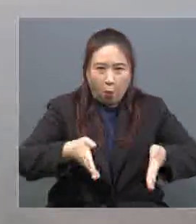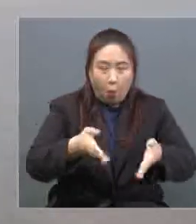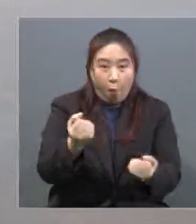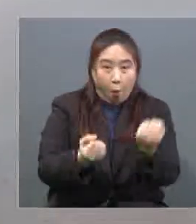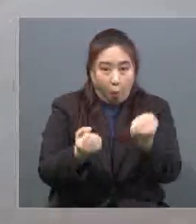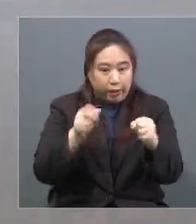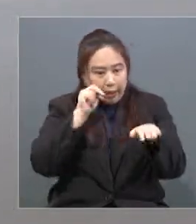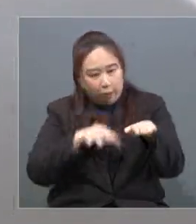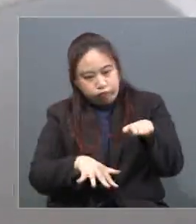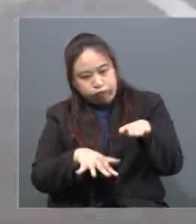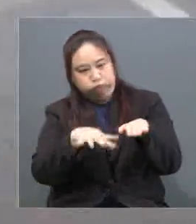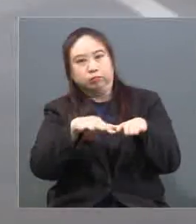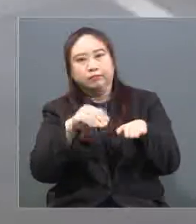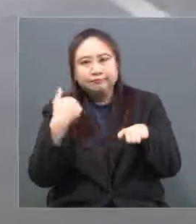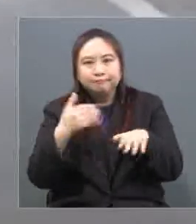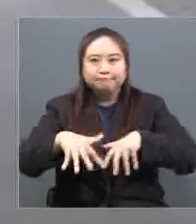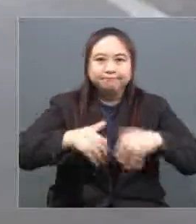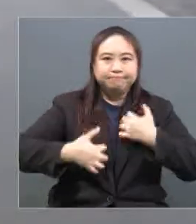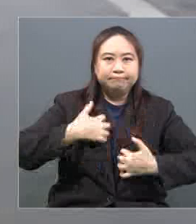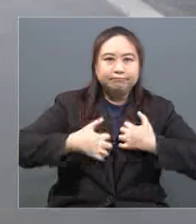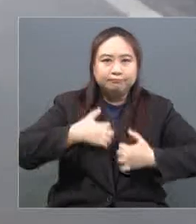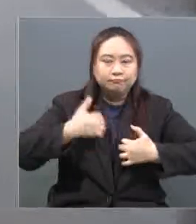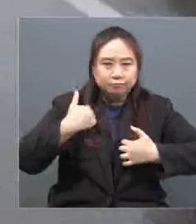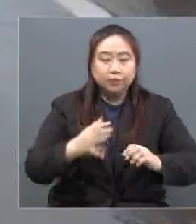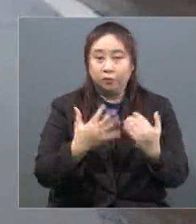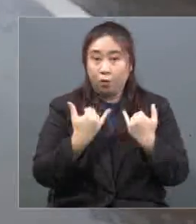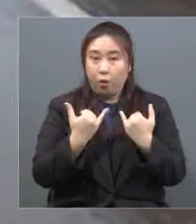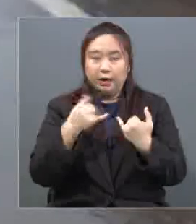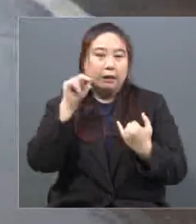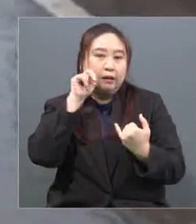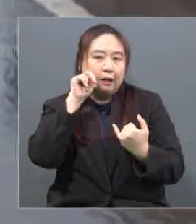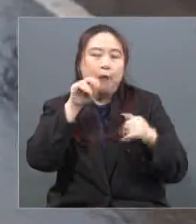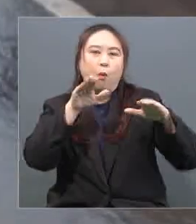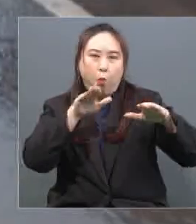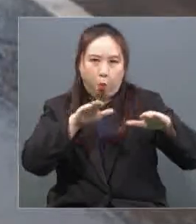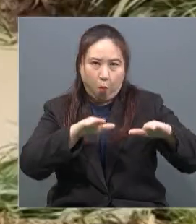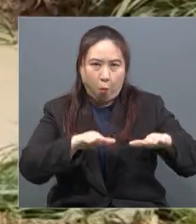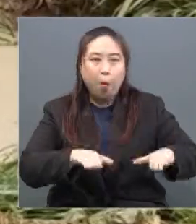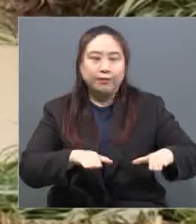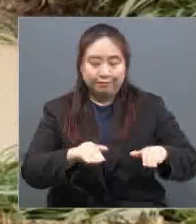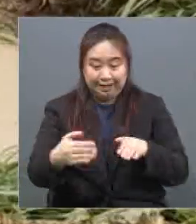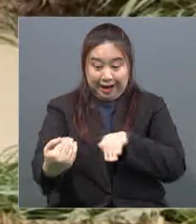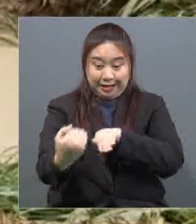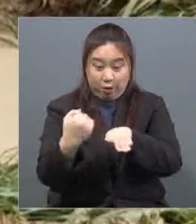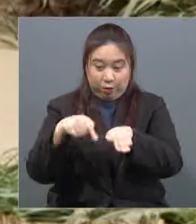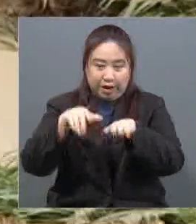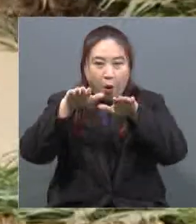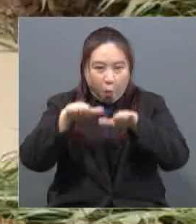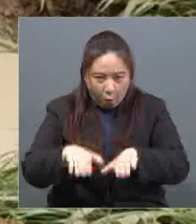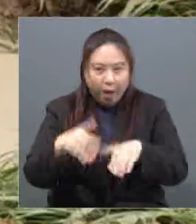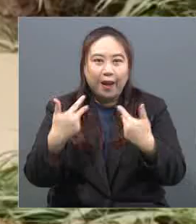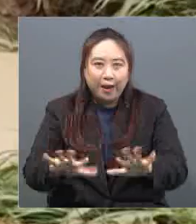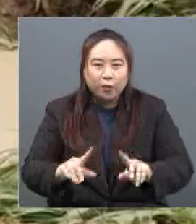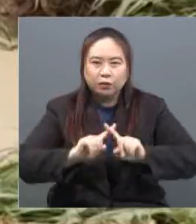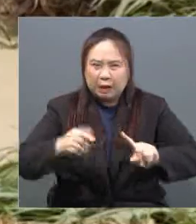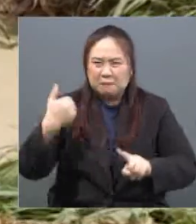คันส่งผลให้ประชาชนเดือดร้อนกันอย่างหนักซึ่งในวันนี้ค่ะปริมาณน้ำเนี่ยลดลงจากผิวถนนทั้งหมดแล้วเหลือเพียงบางจุ